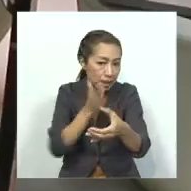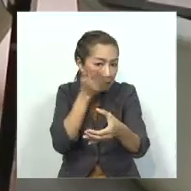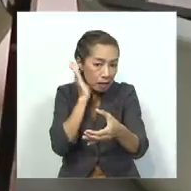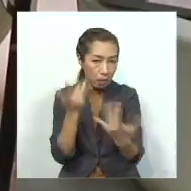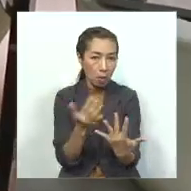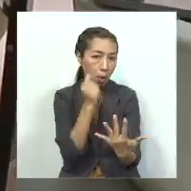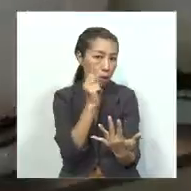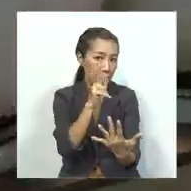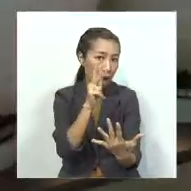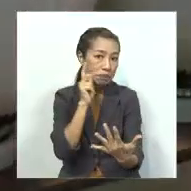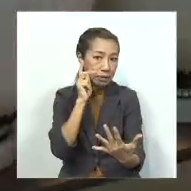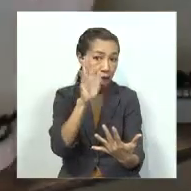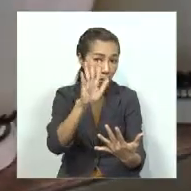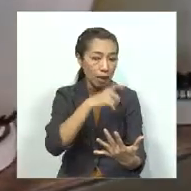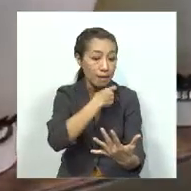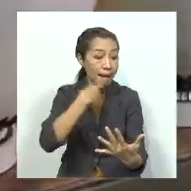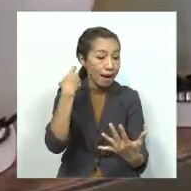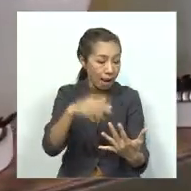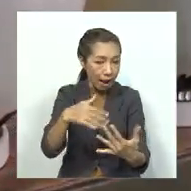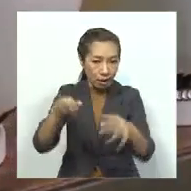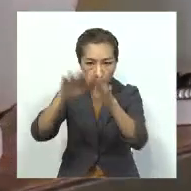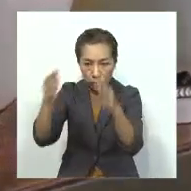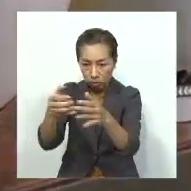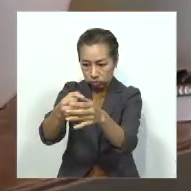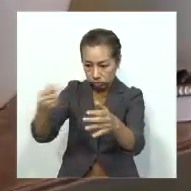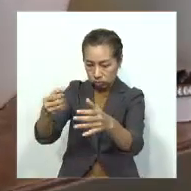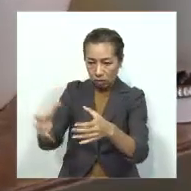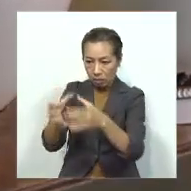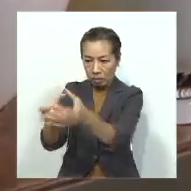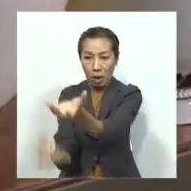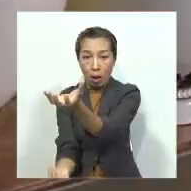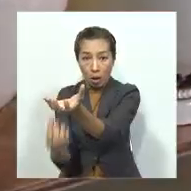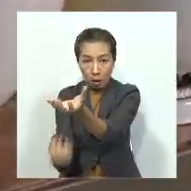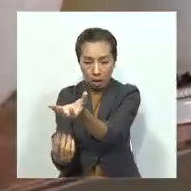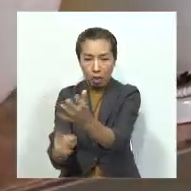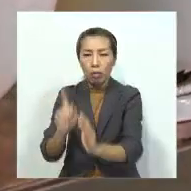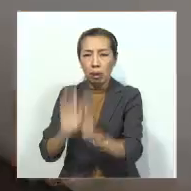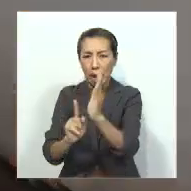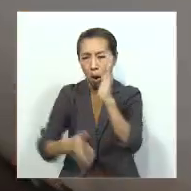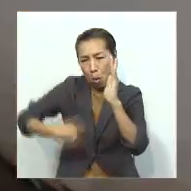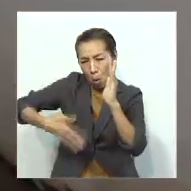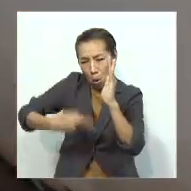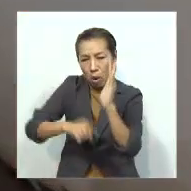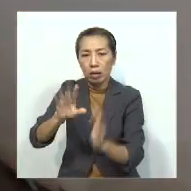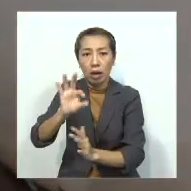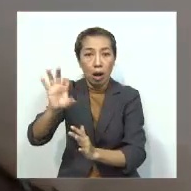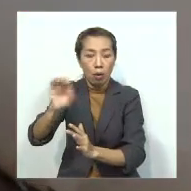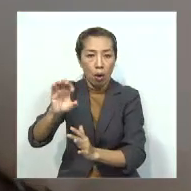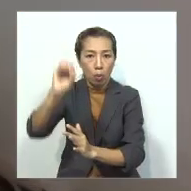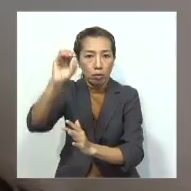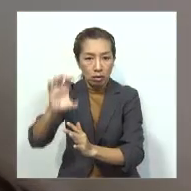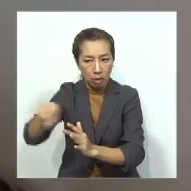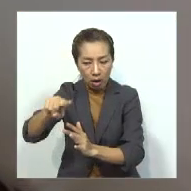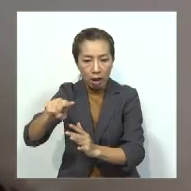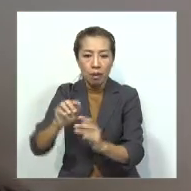ว้ให้แห้ง 3-5 วันจากนั้นจะนำเข้าเตาเผาในอุณหภูมิประมาณ900องศาเซลเซียสก็จะได้คนโทน้ำที่มีสีและมี